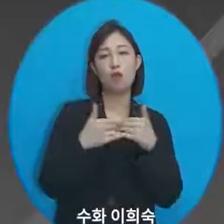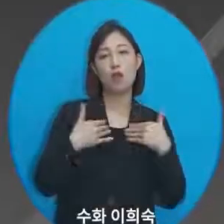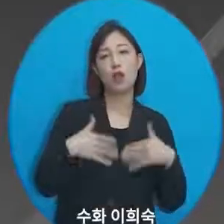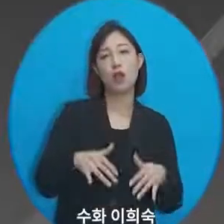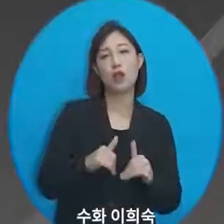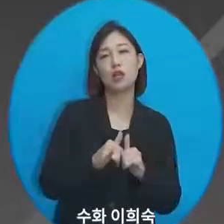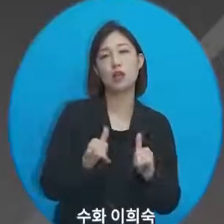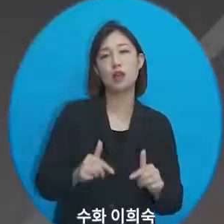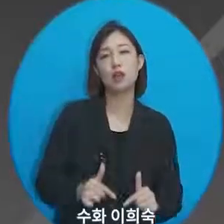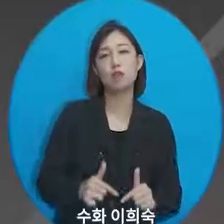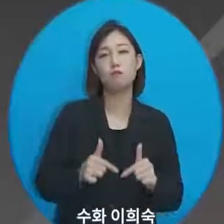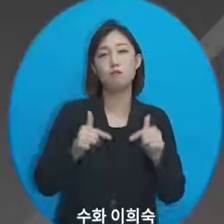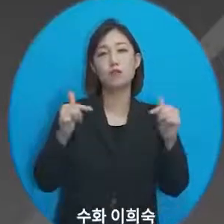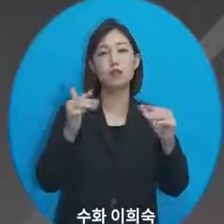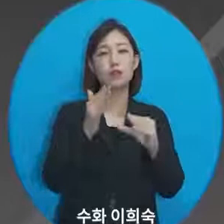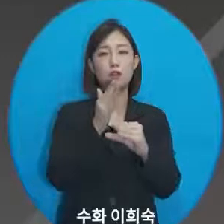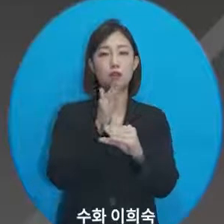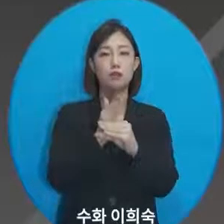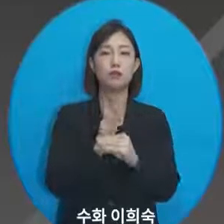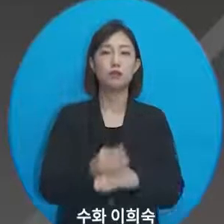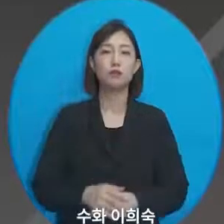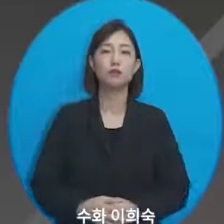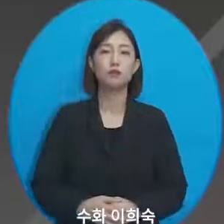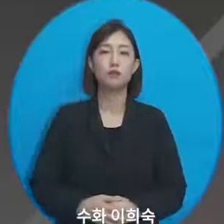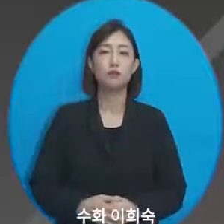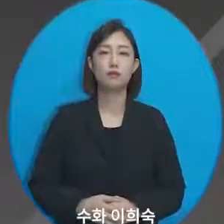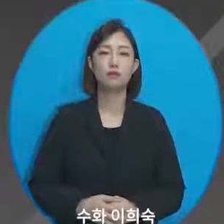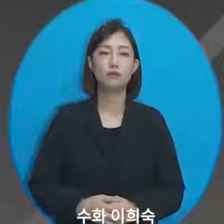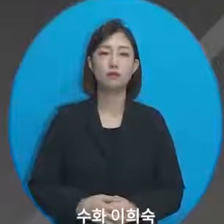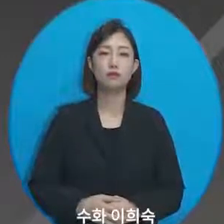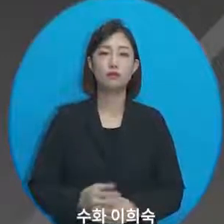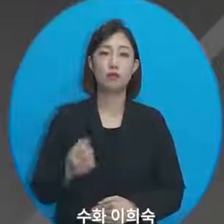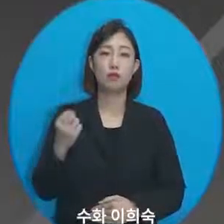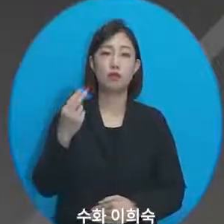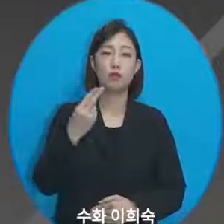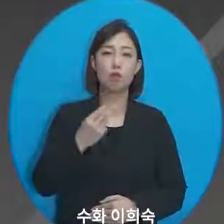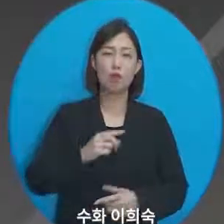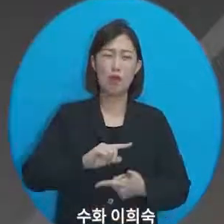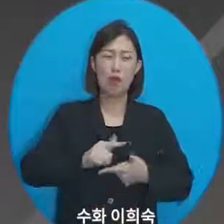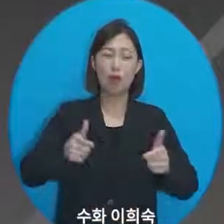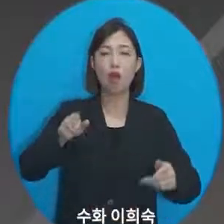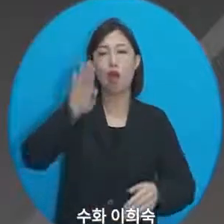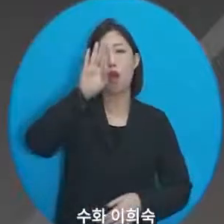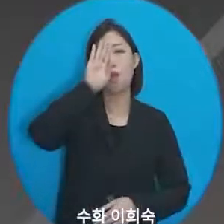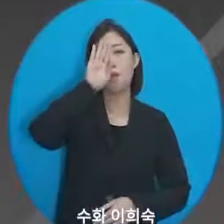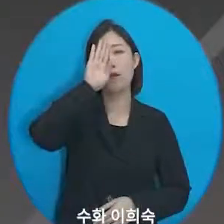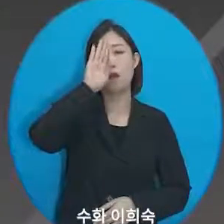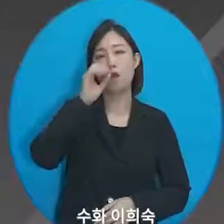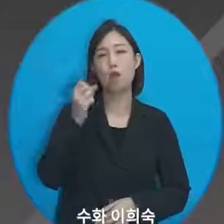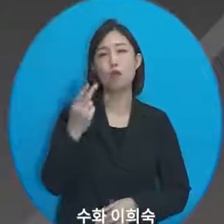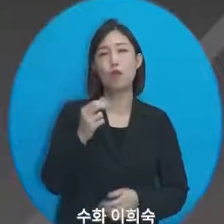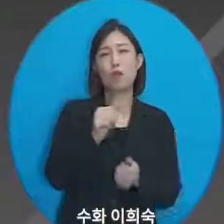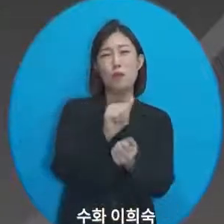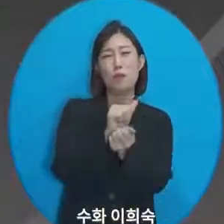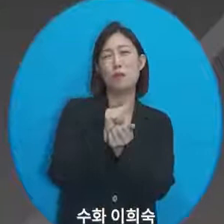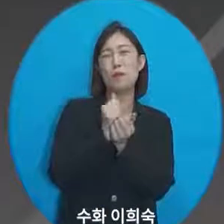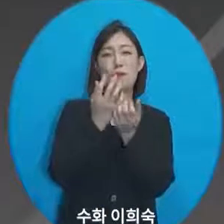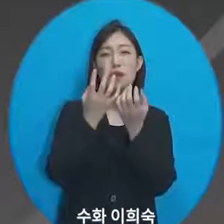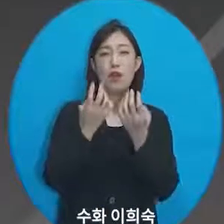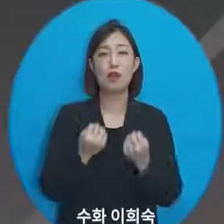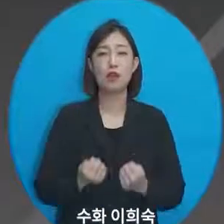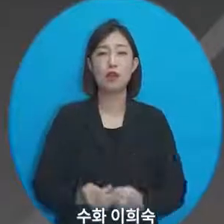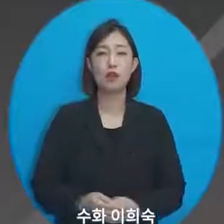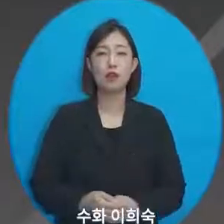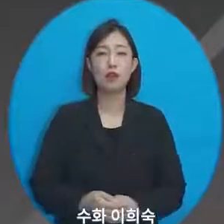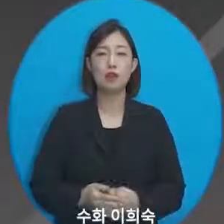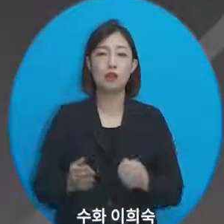비중이 굉장히 커져가고 있다라고 말씀드릴 수가 있겠고 또한 다양한 질병과 전염병 이런 것들을